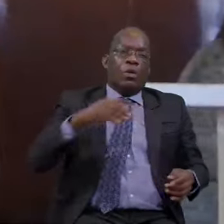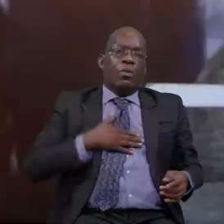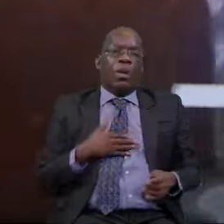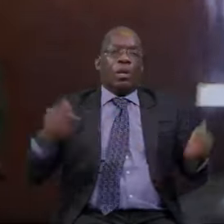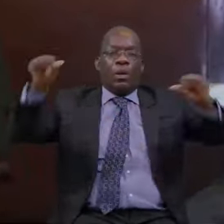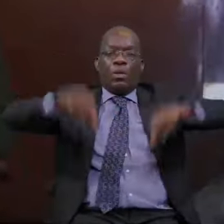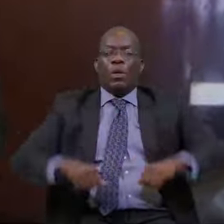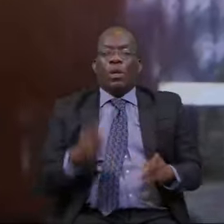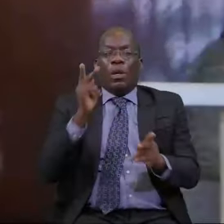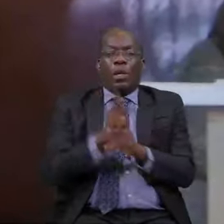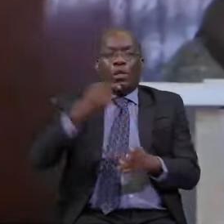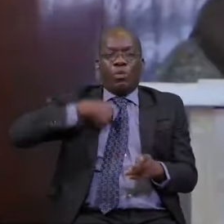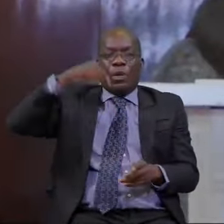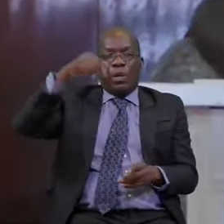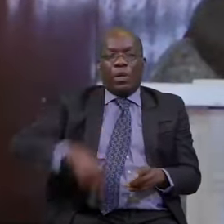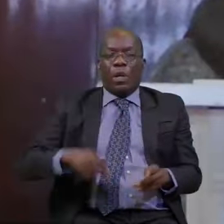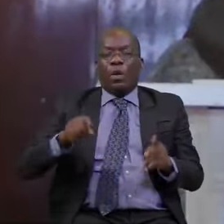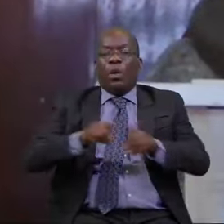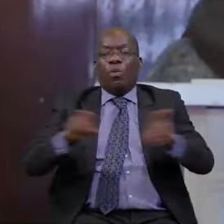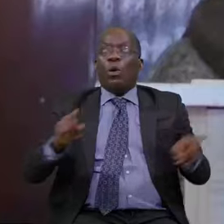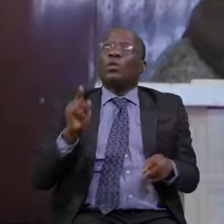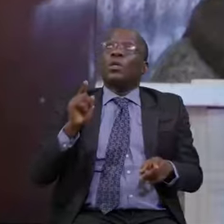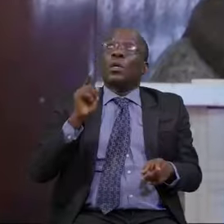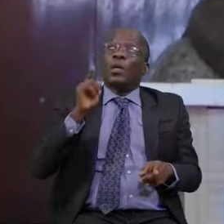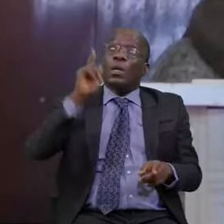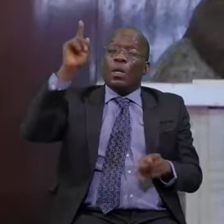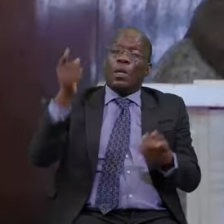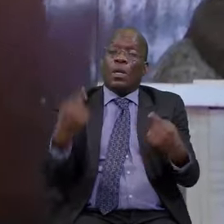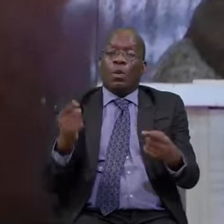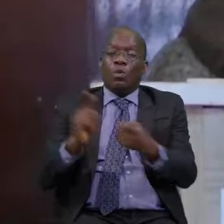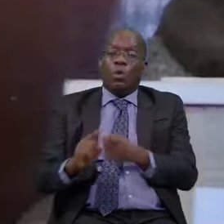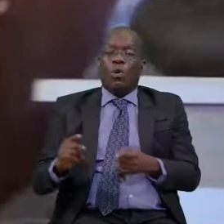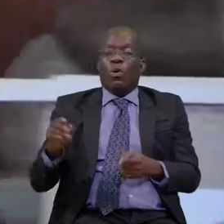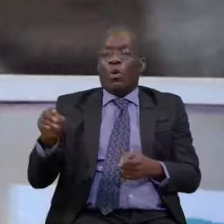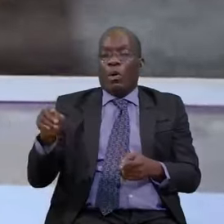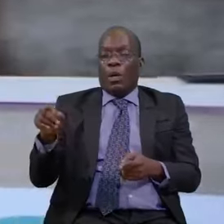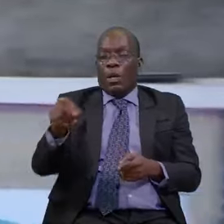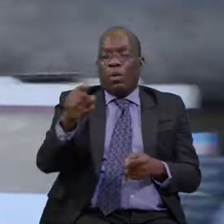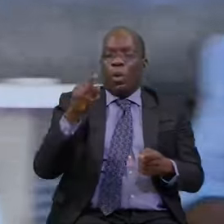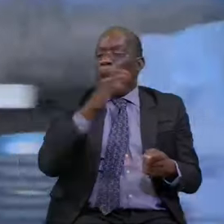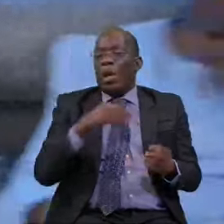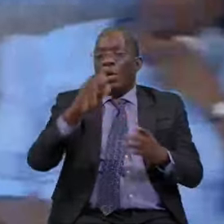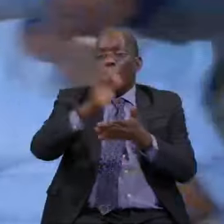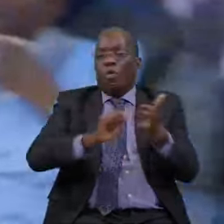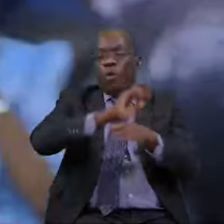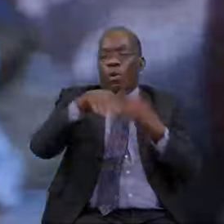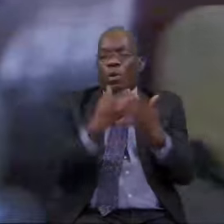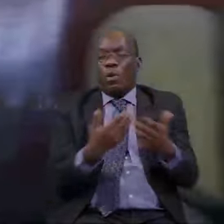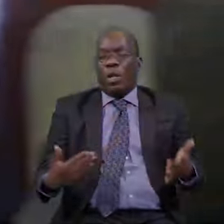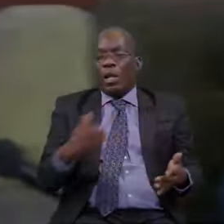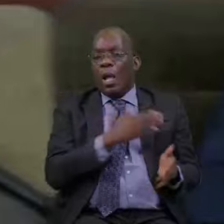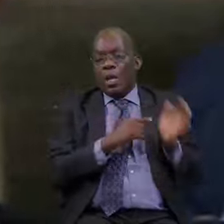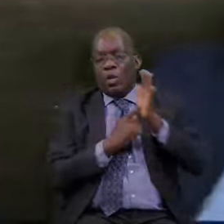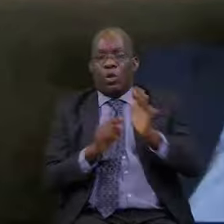Alors la condamnation nous coule. Et il est venu à Christ. Christ a tout ôté. Il s'est